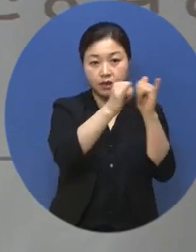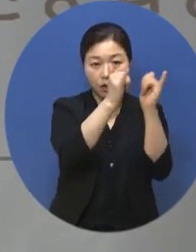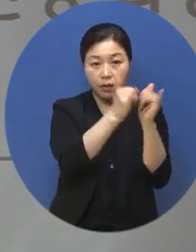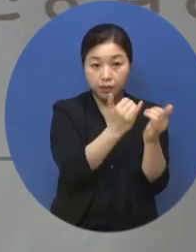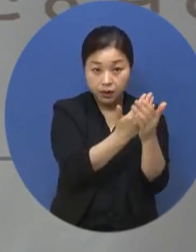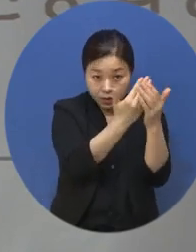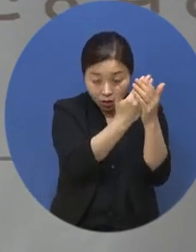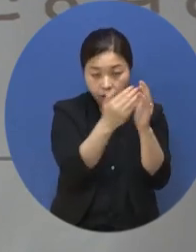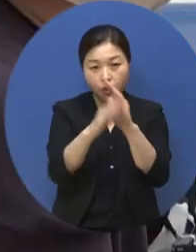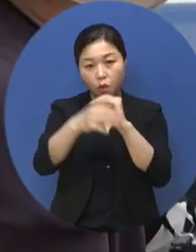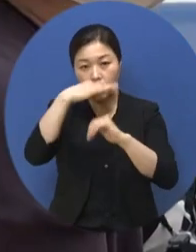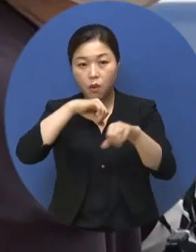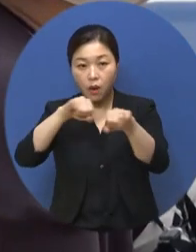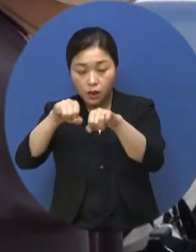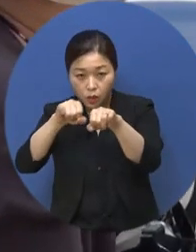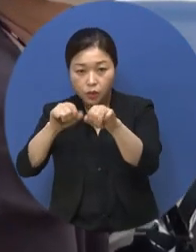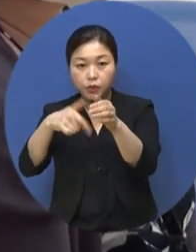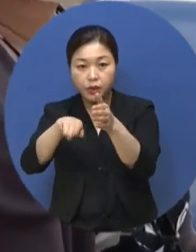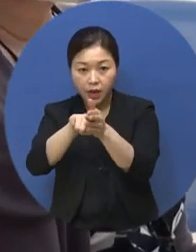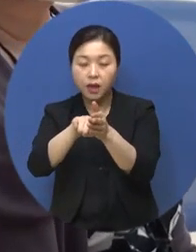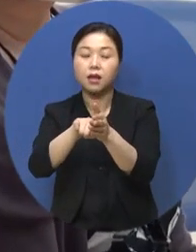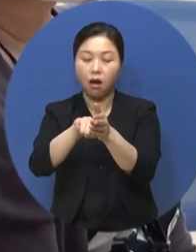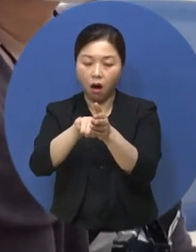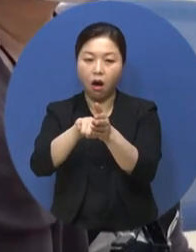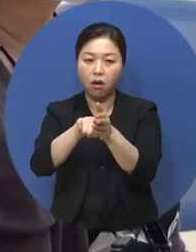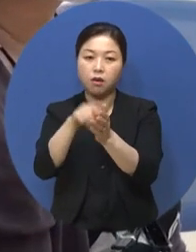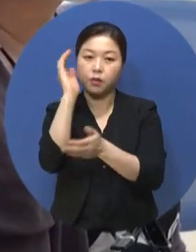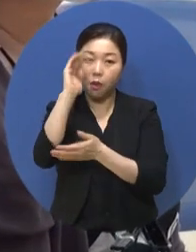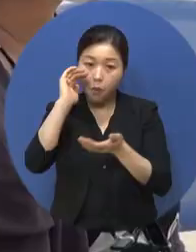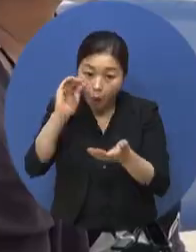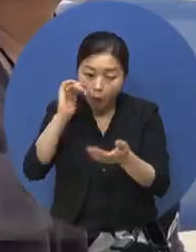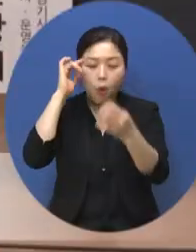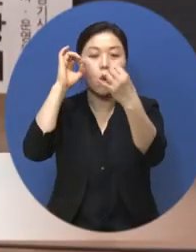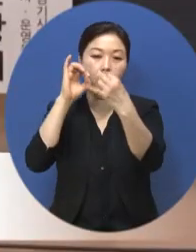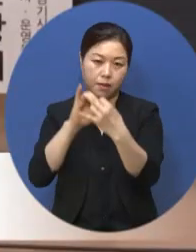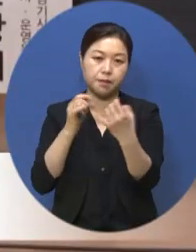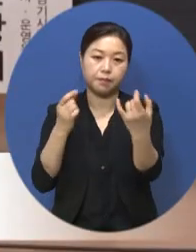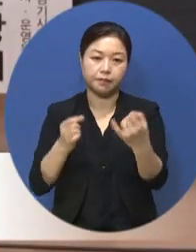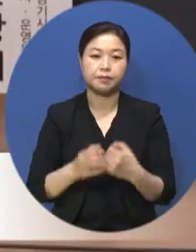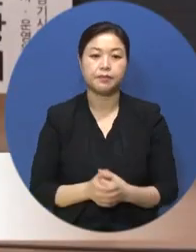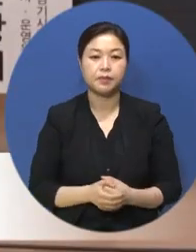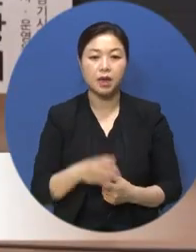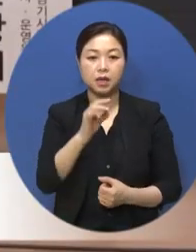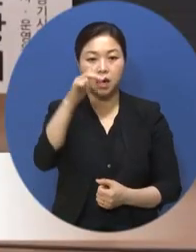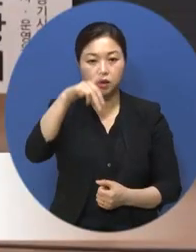증진을 위한 실질적인 도움으로 공감을 이끌어냈습니다. 양주시